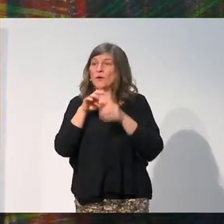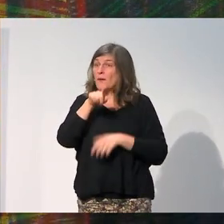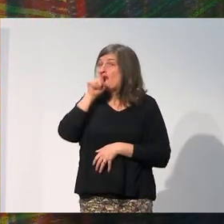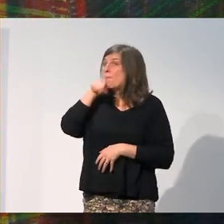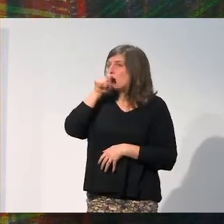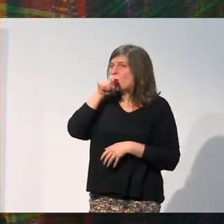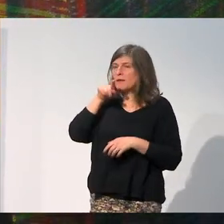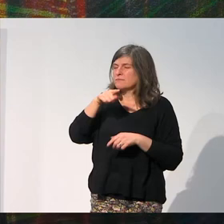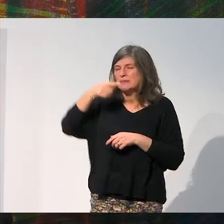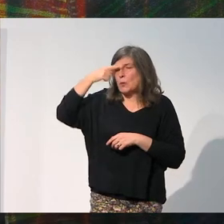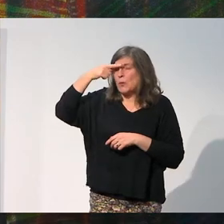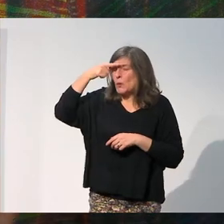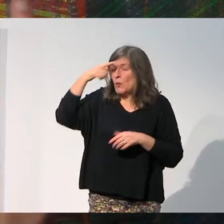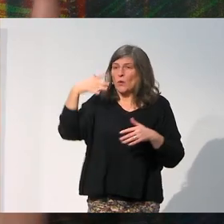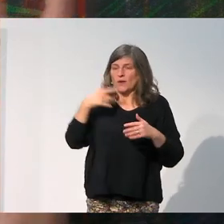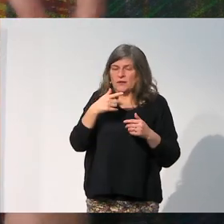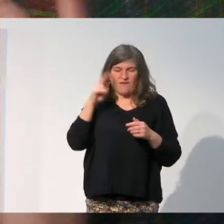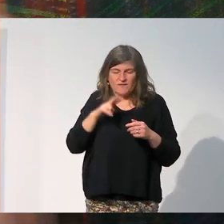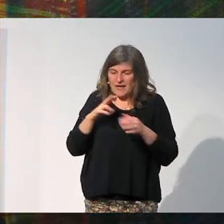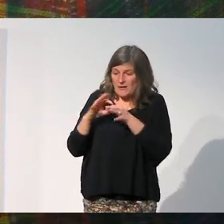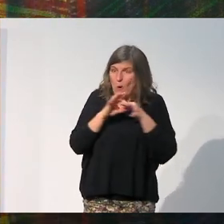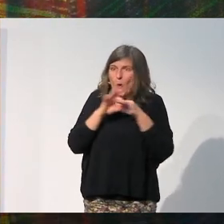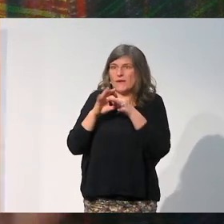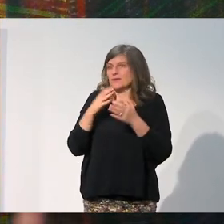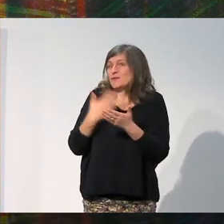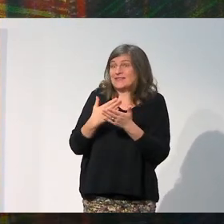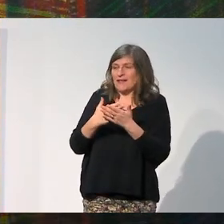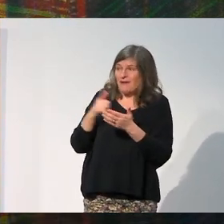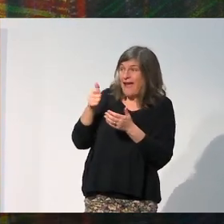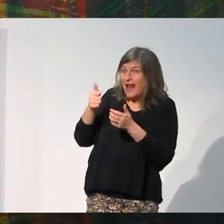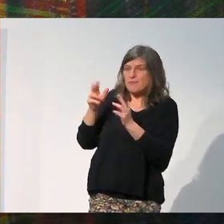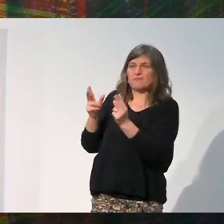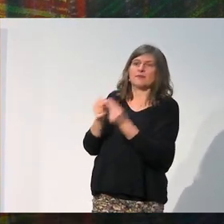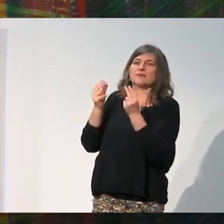absolument passionnant. La relation qu'elle a avec cet animal est totalement